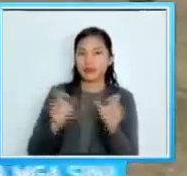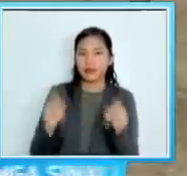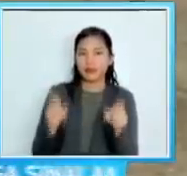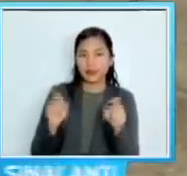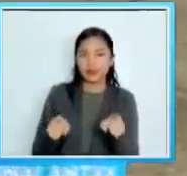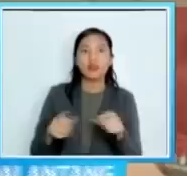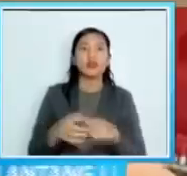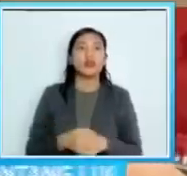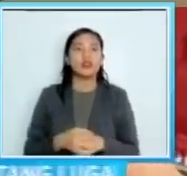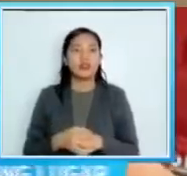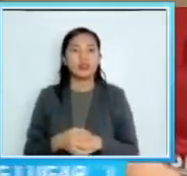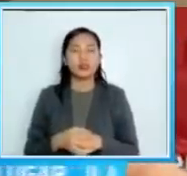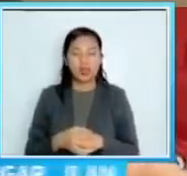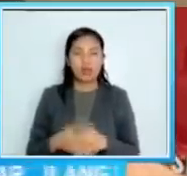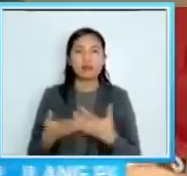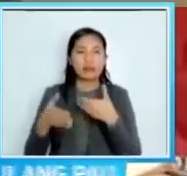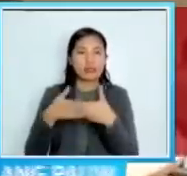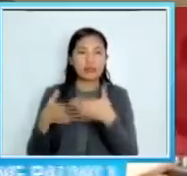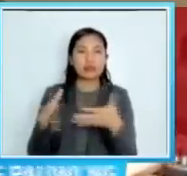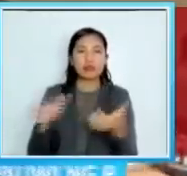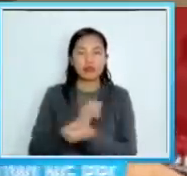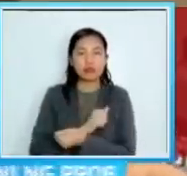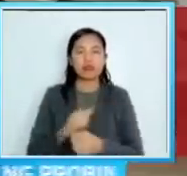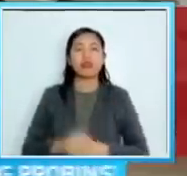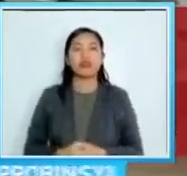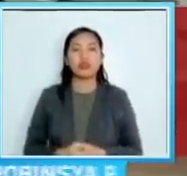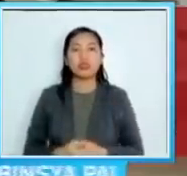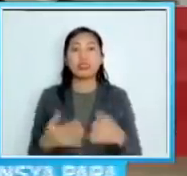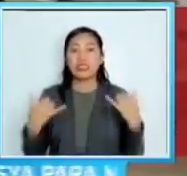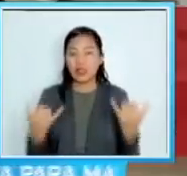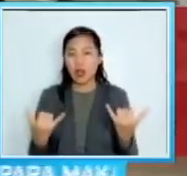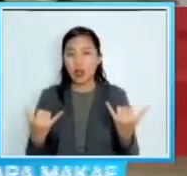na paubos na ang supply. As of karon ma'am, purot na jud ako stock ma'am.